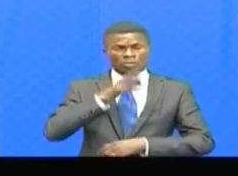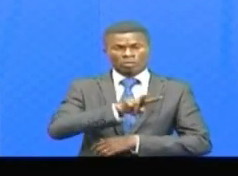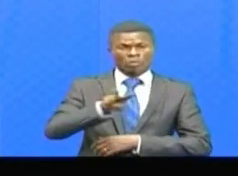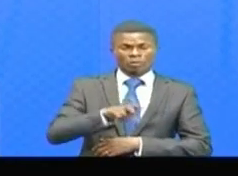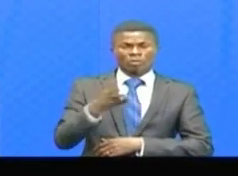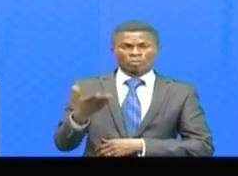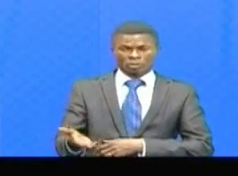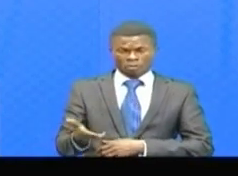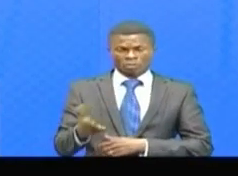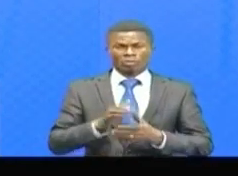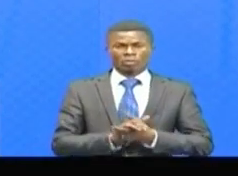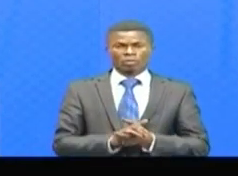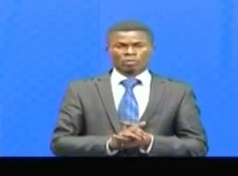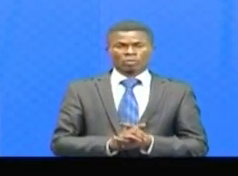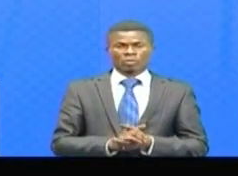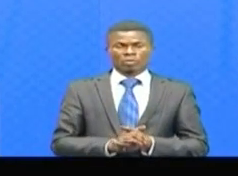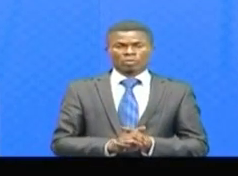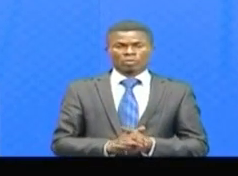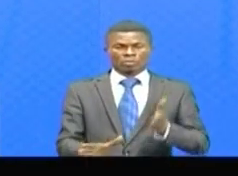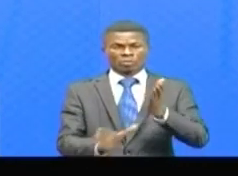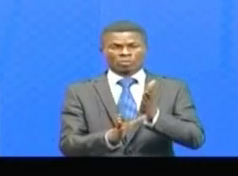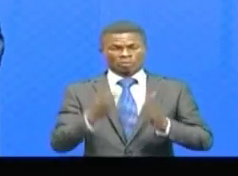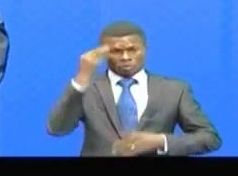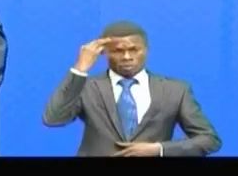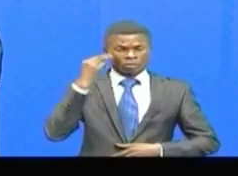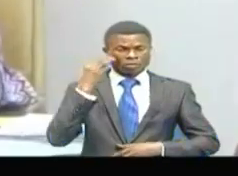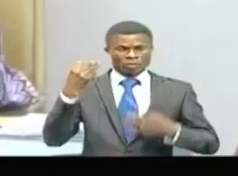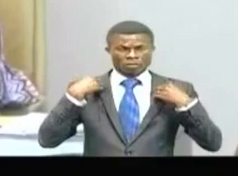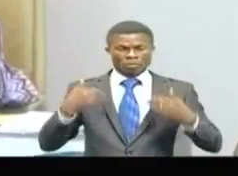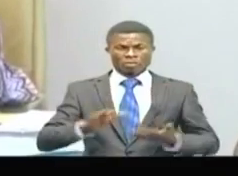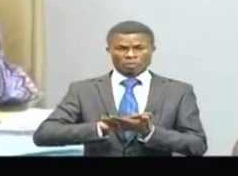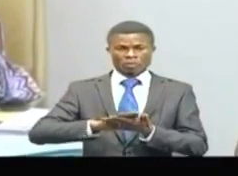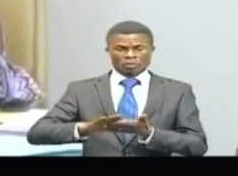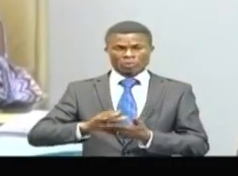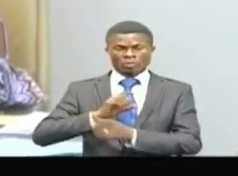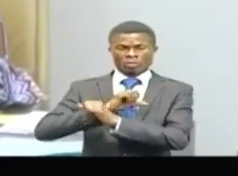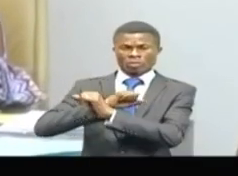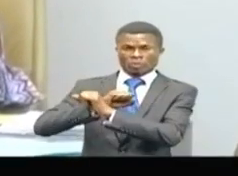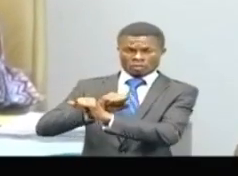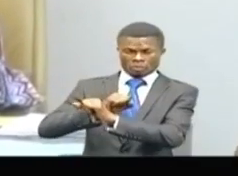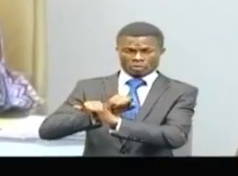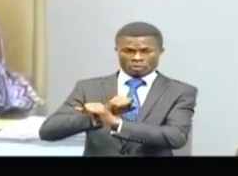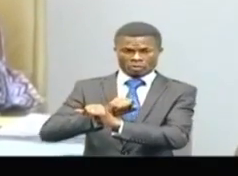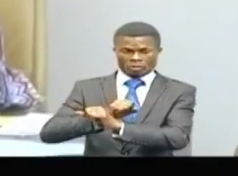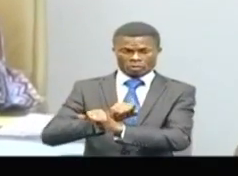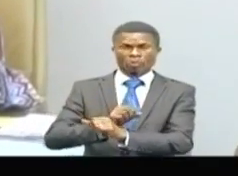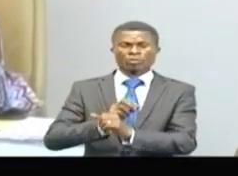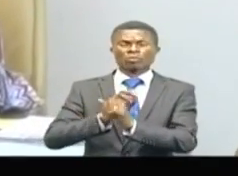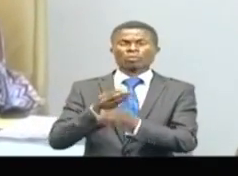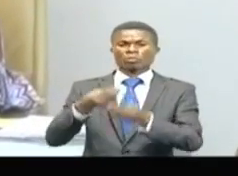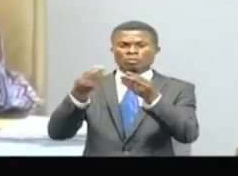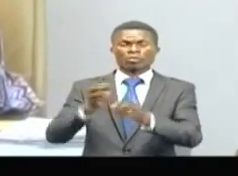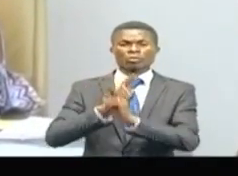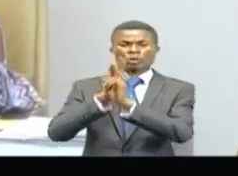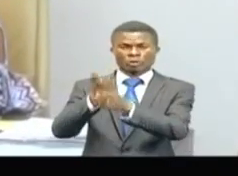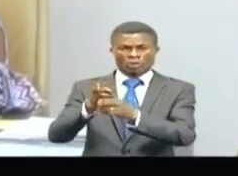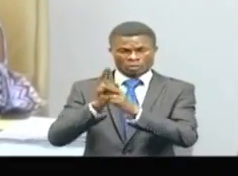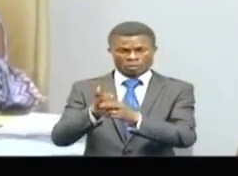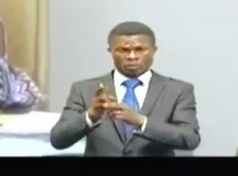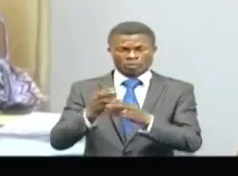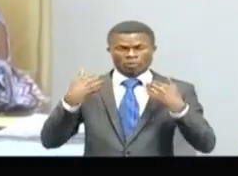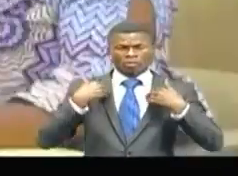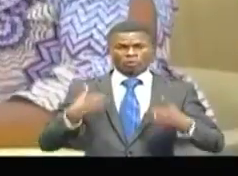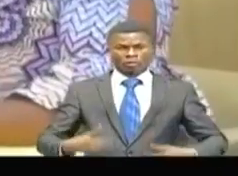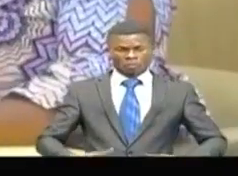COVID-19. La vice-ministre de la Santé, Hygiène et Prévention a présenté la situation sanitaire